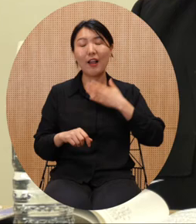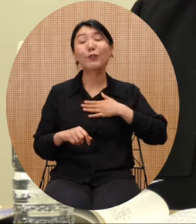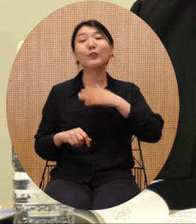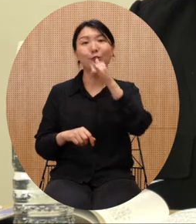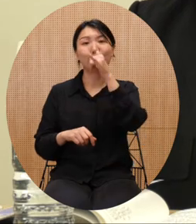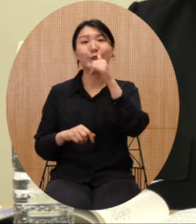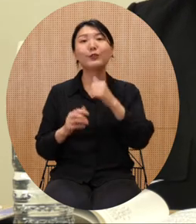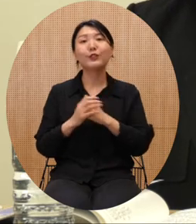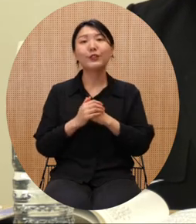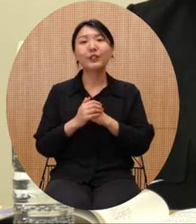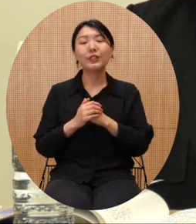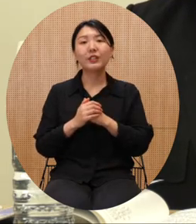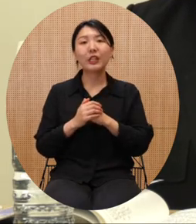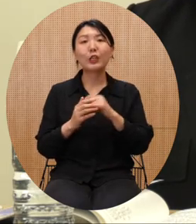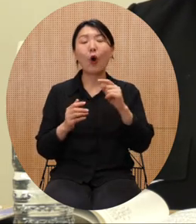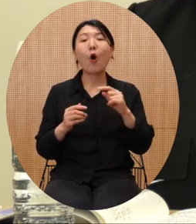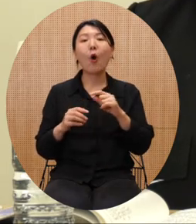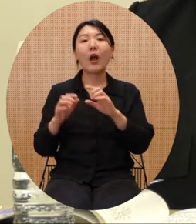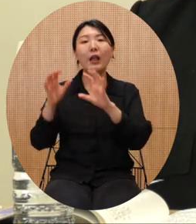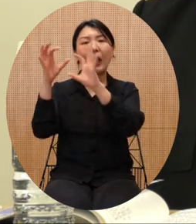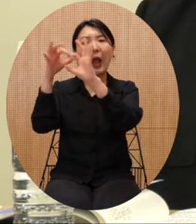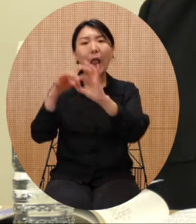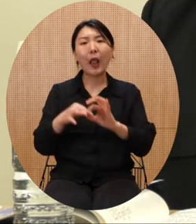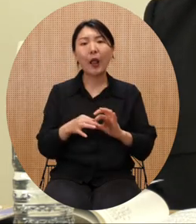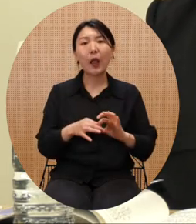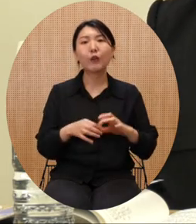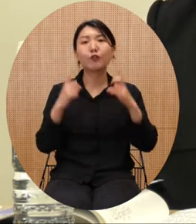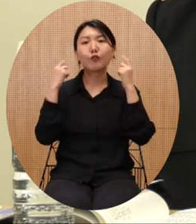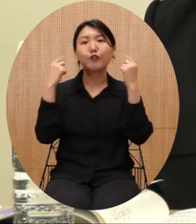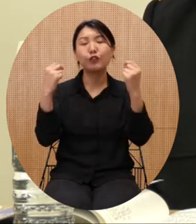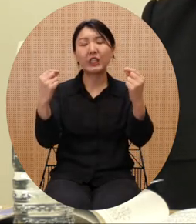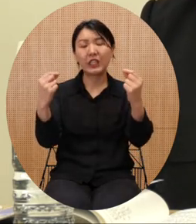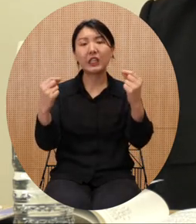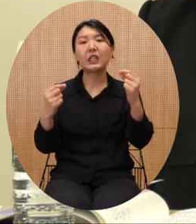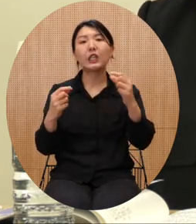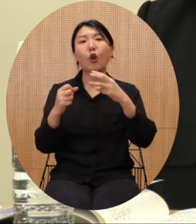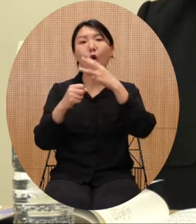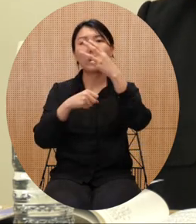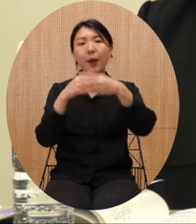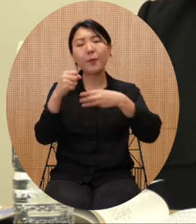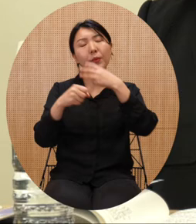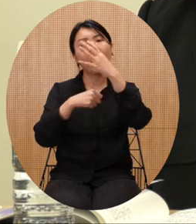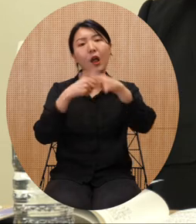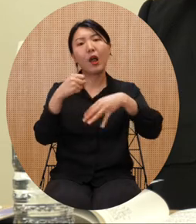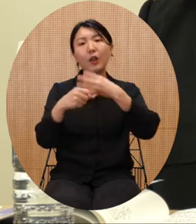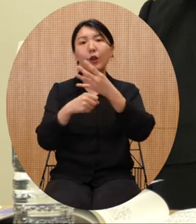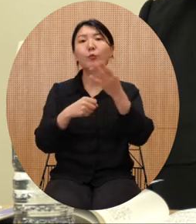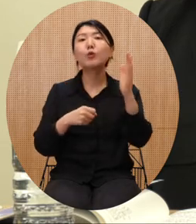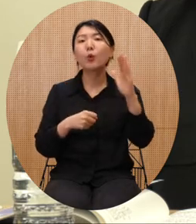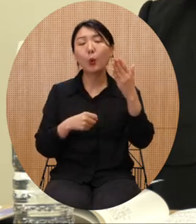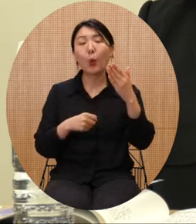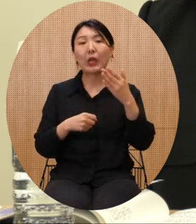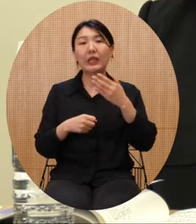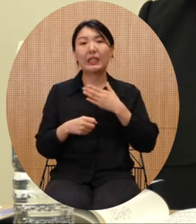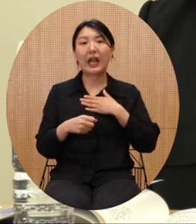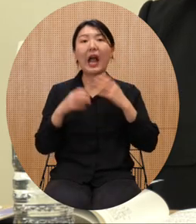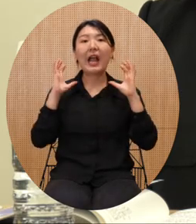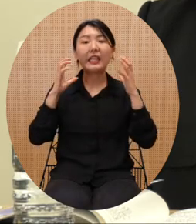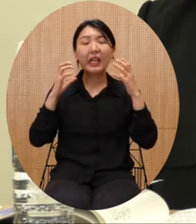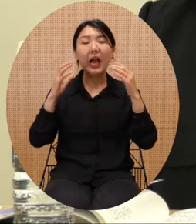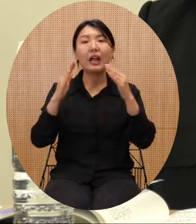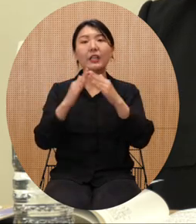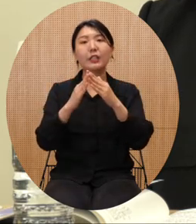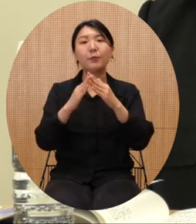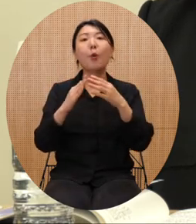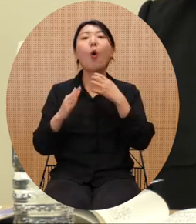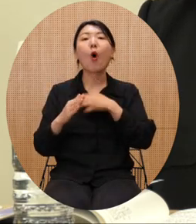되게 꾸준히 그래도 잘 유지가 돼서 3-4년 정도는 그래도 아이들과 뭐 집 걱정 없이 뭐 좋은